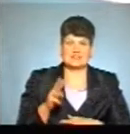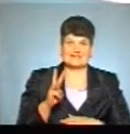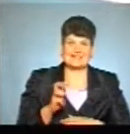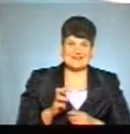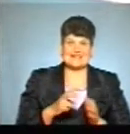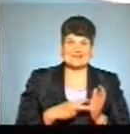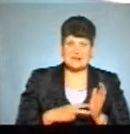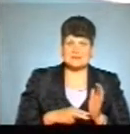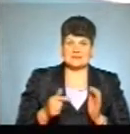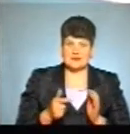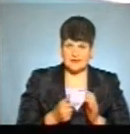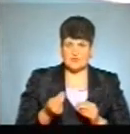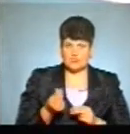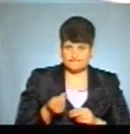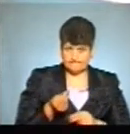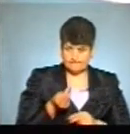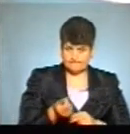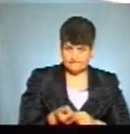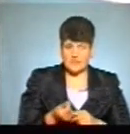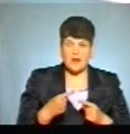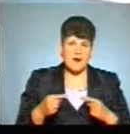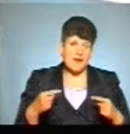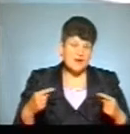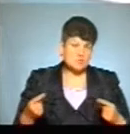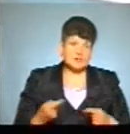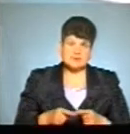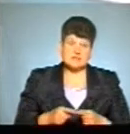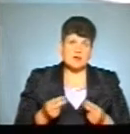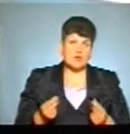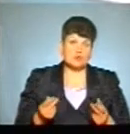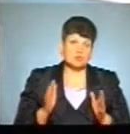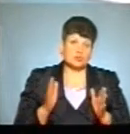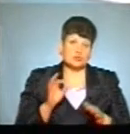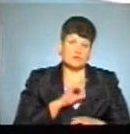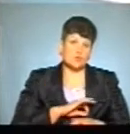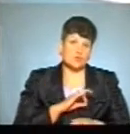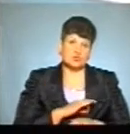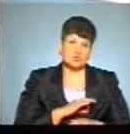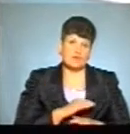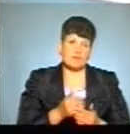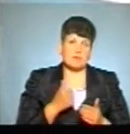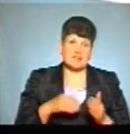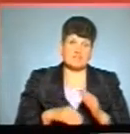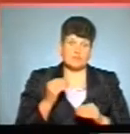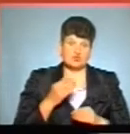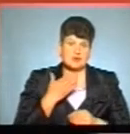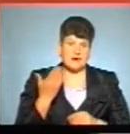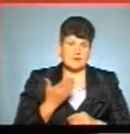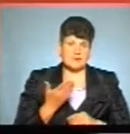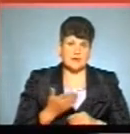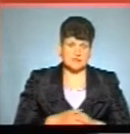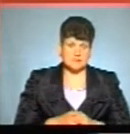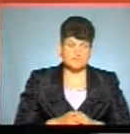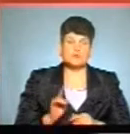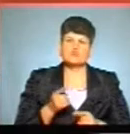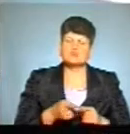застави. І, ну, а решта – це вже кошти, які будуть використовуватися в передвиборчій агітації. Чому саме така